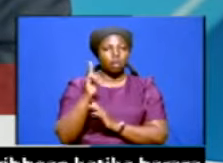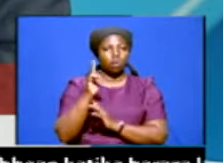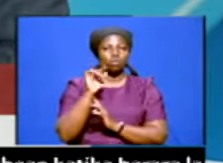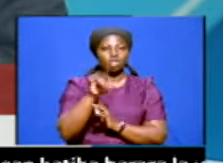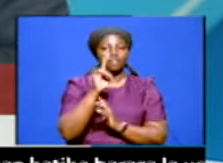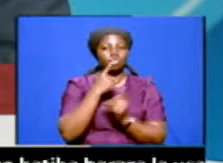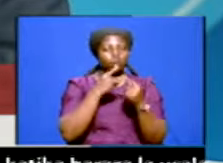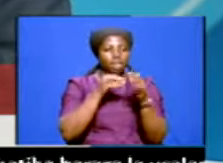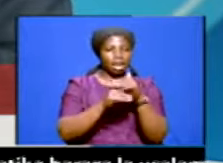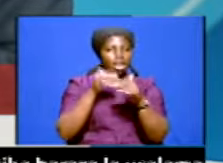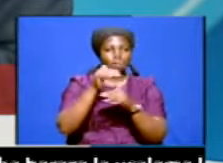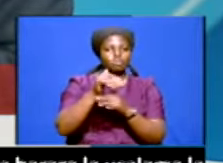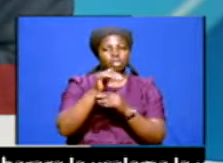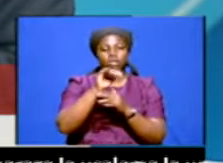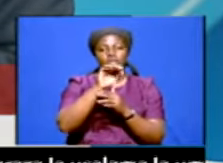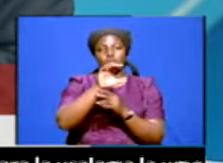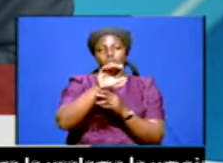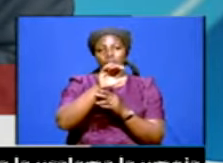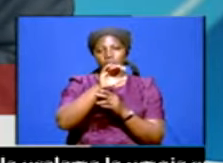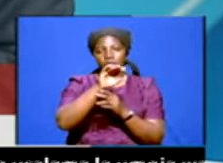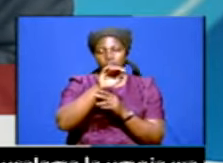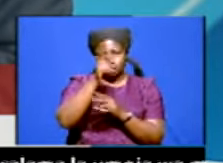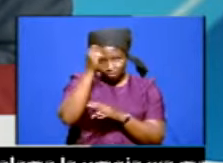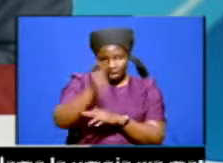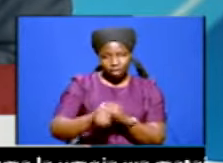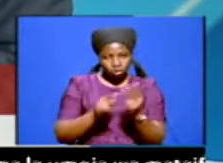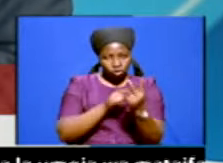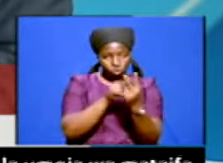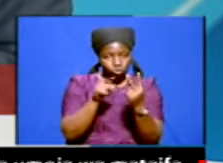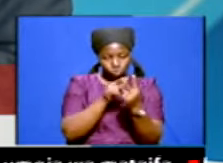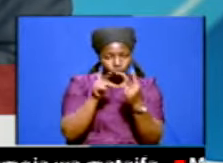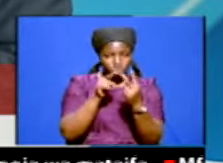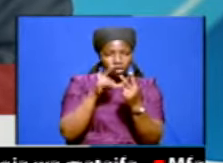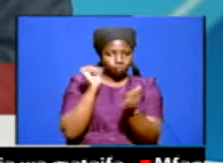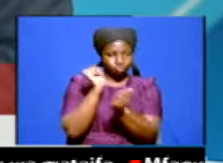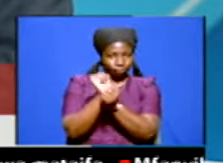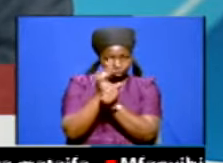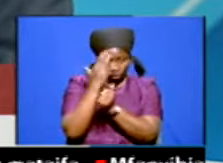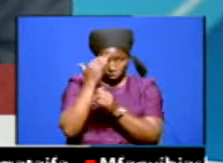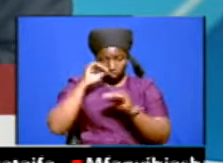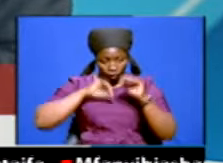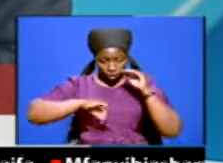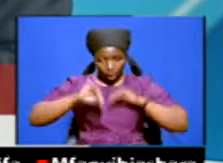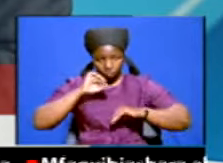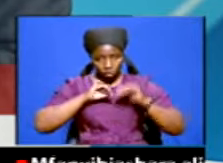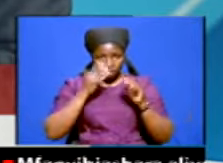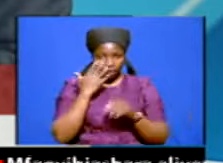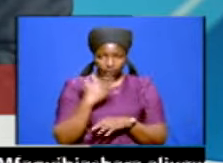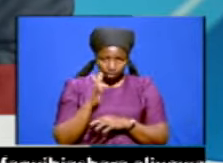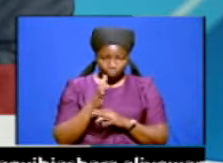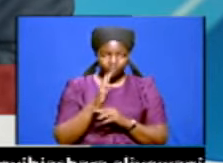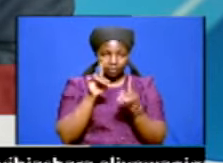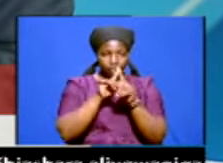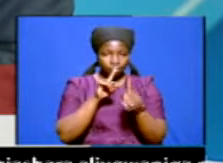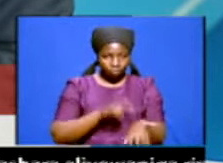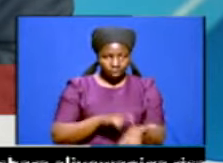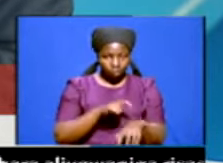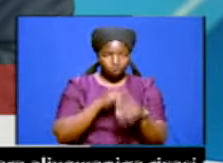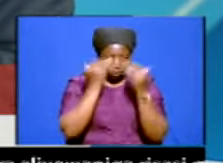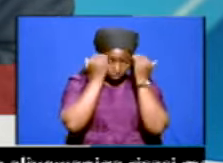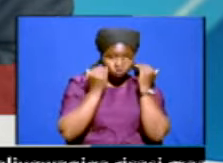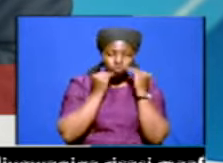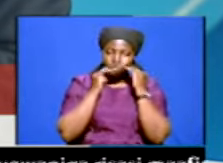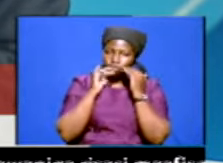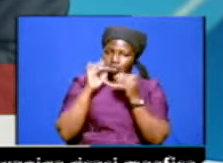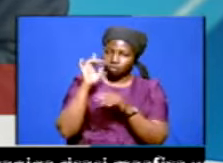Agri Mochelule na Said Chitembwe kwa madai ya ufisadi. Wakati huo mahakama ya kikatiba imezuia idara ya ujasusi nchini DCI kuwakamata